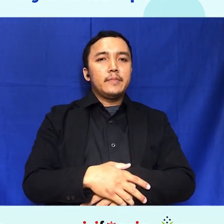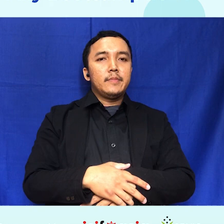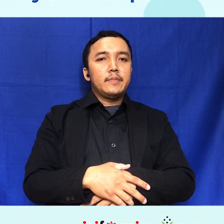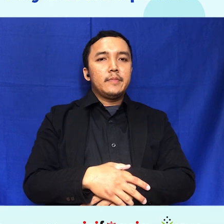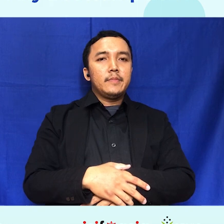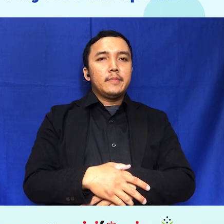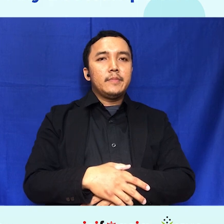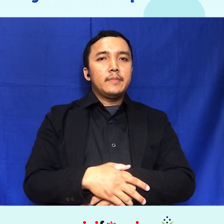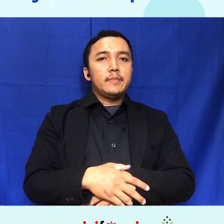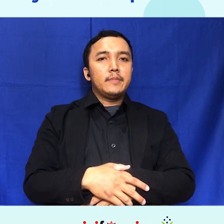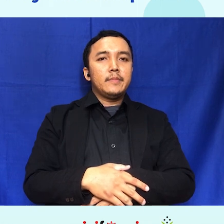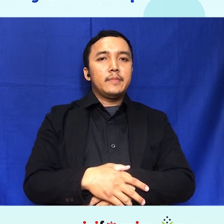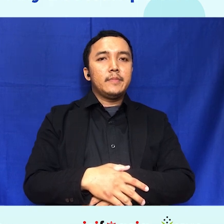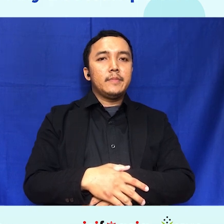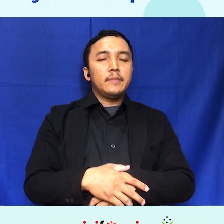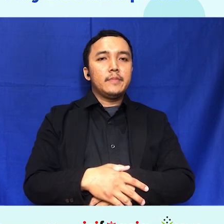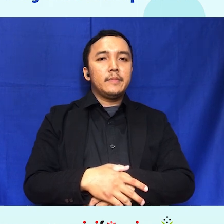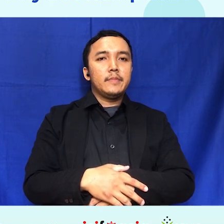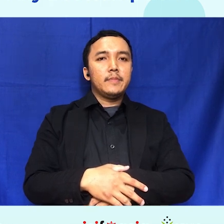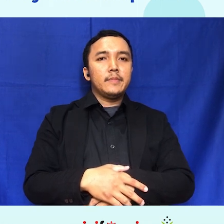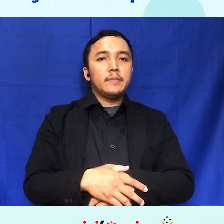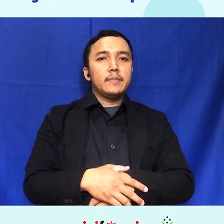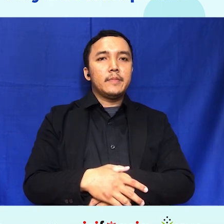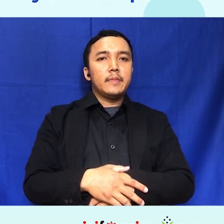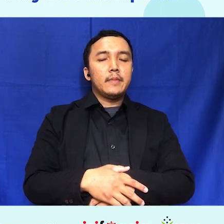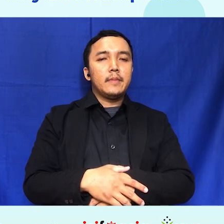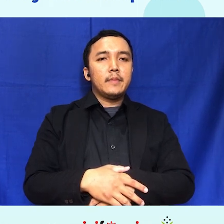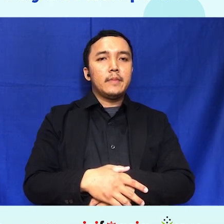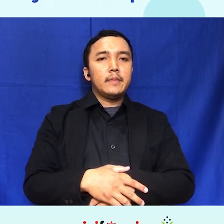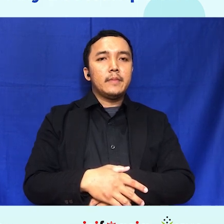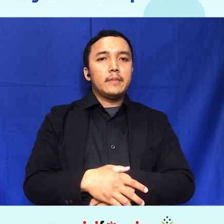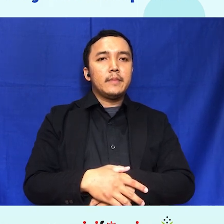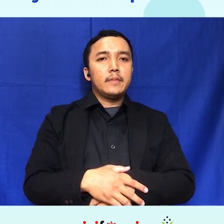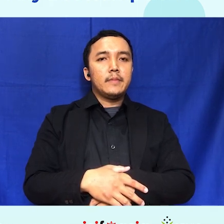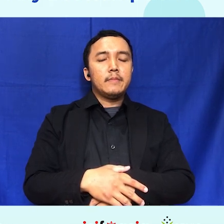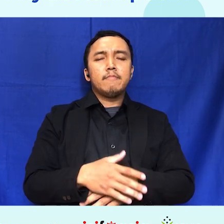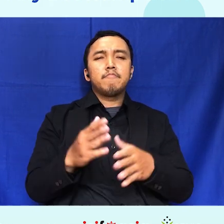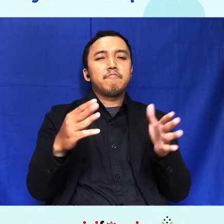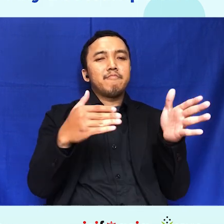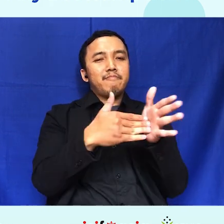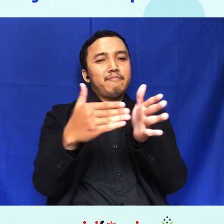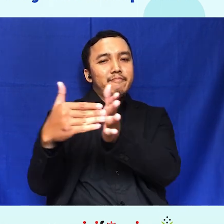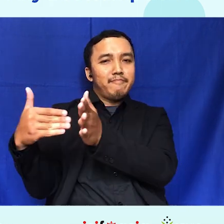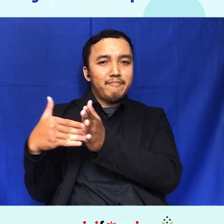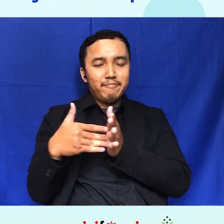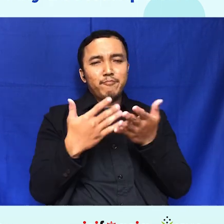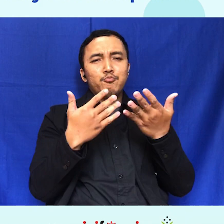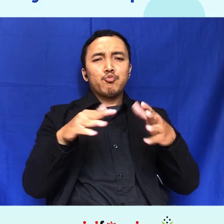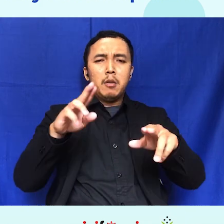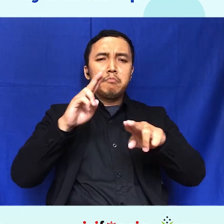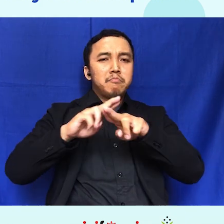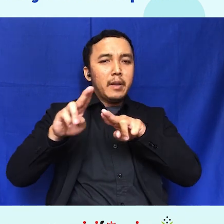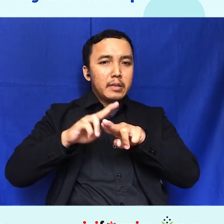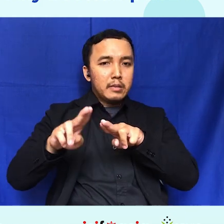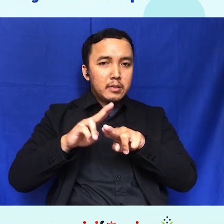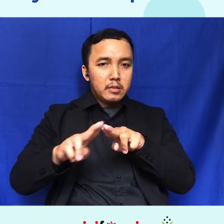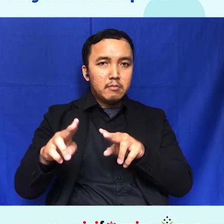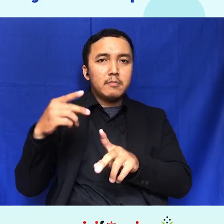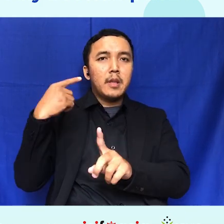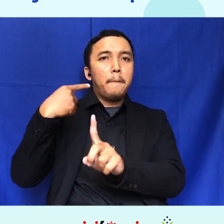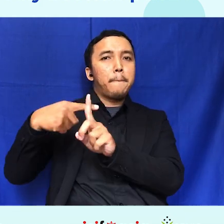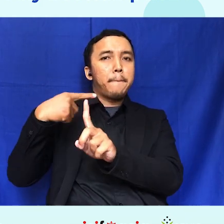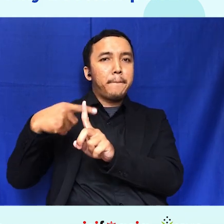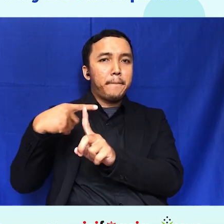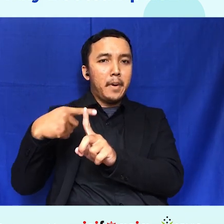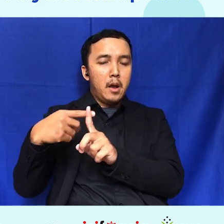kabel lanjut button. Masalah ini telah kami perbaiki dengan menambahkan bypass block